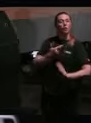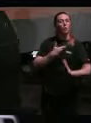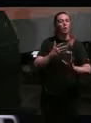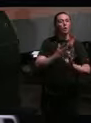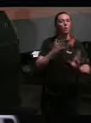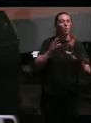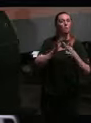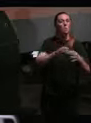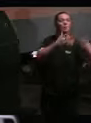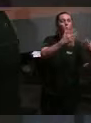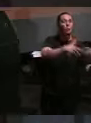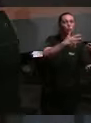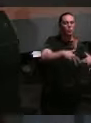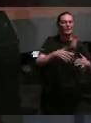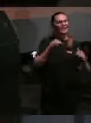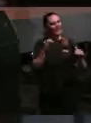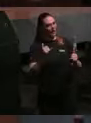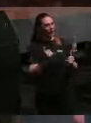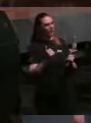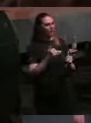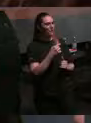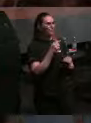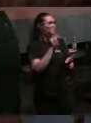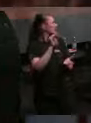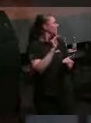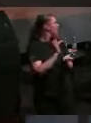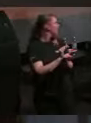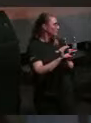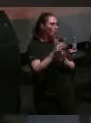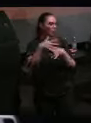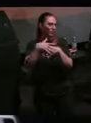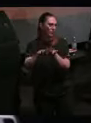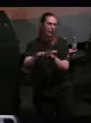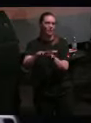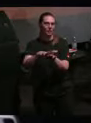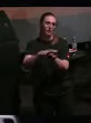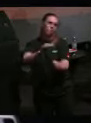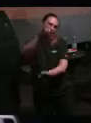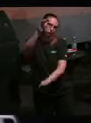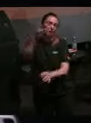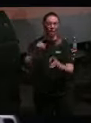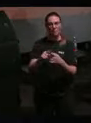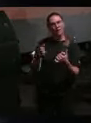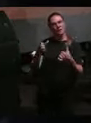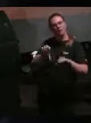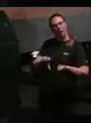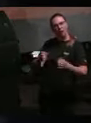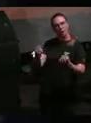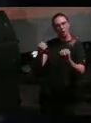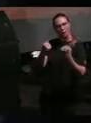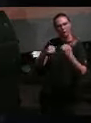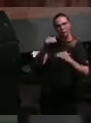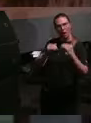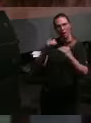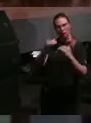produksjon? Den liksom der. Den der. Nett der, ja. Så, men svakere kraftbalanse, det det vi går for å kalle